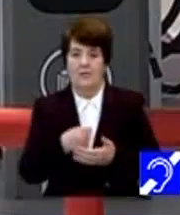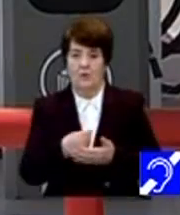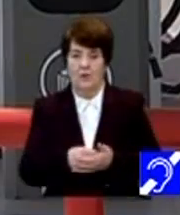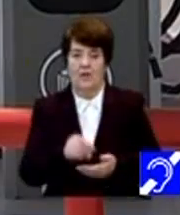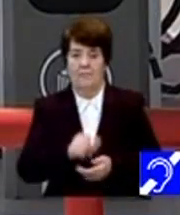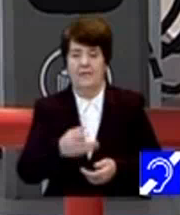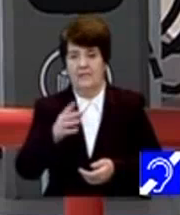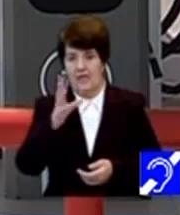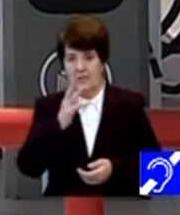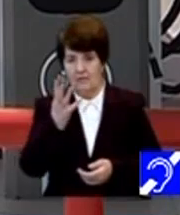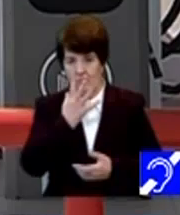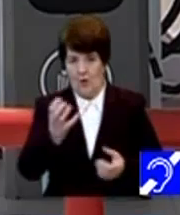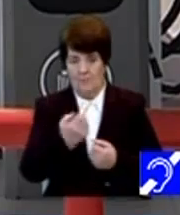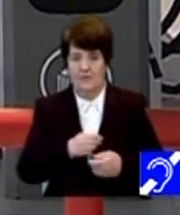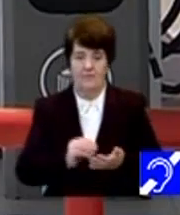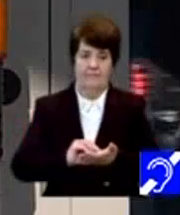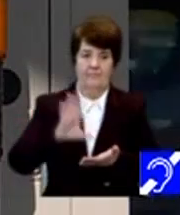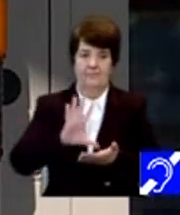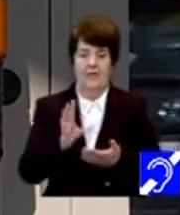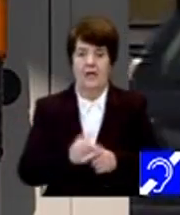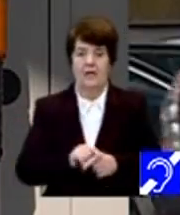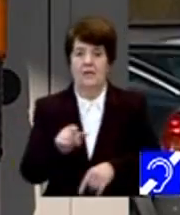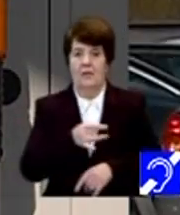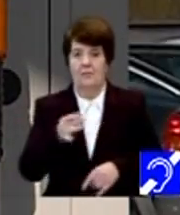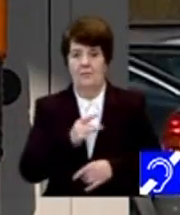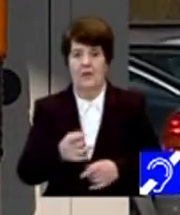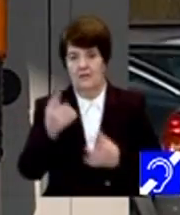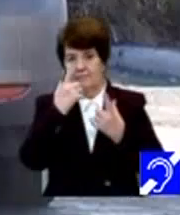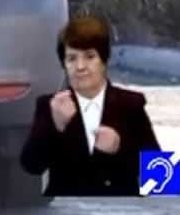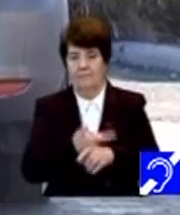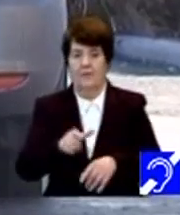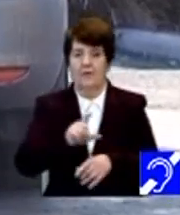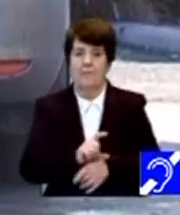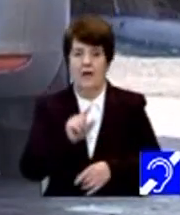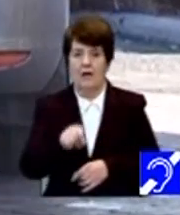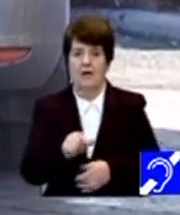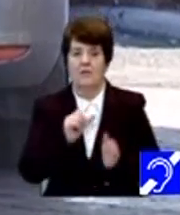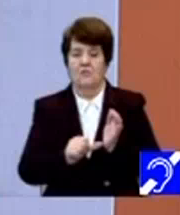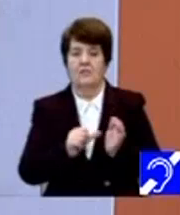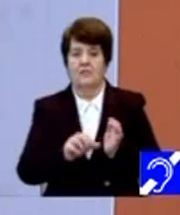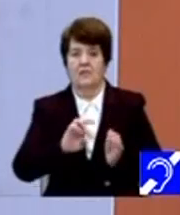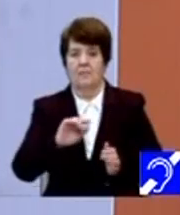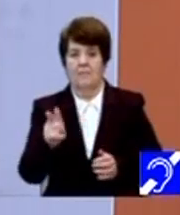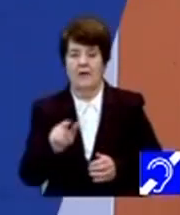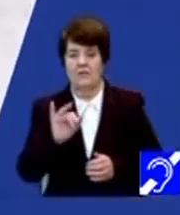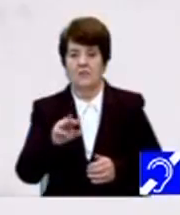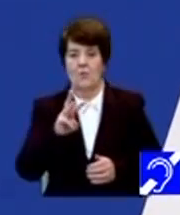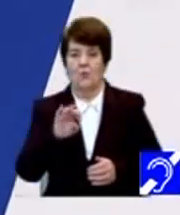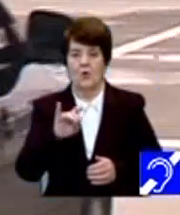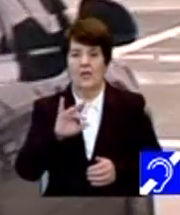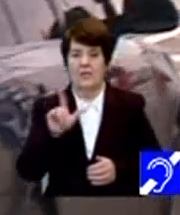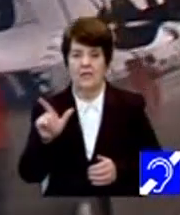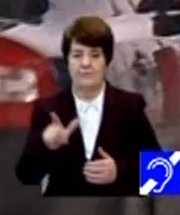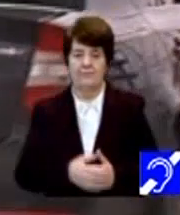la carburanți au explodat peste noapte. Mai multe stații PECO din Republica Moldova au afișat azi prețuri mai mari de 60 de bani, atât la benzină cât